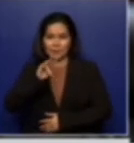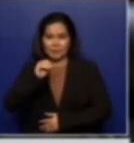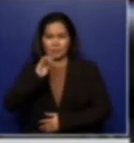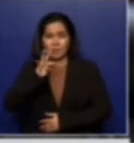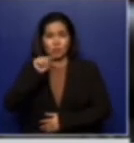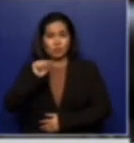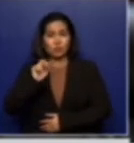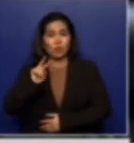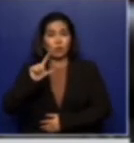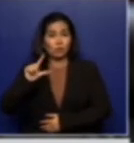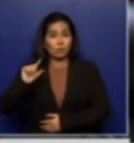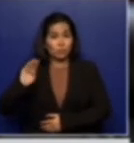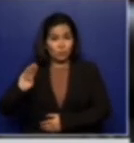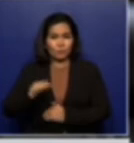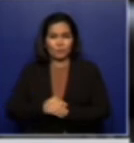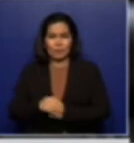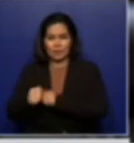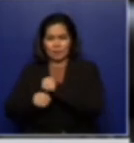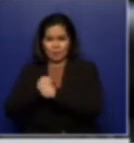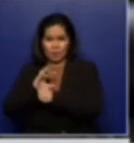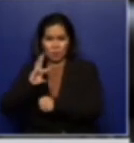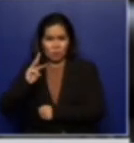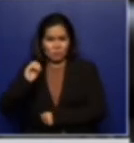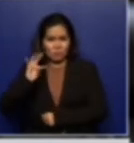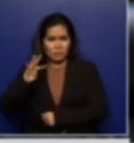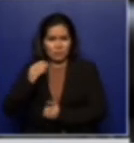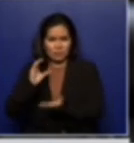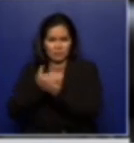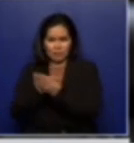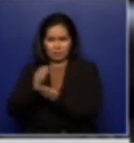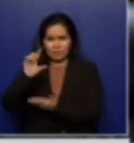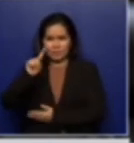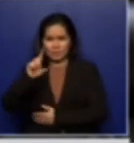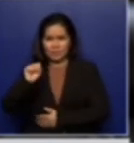108,074.2 ล้านบาทส่วนปี64นั้น